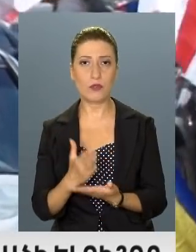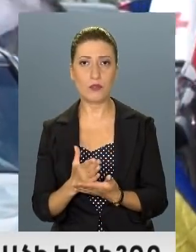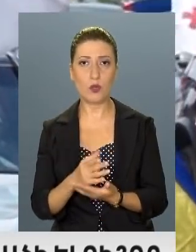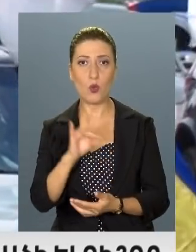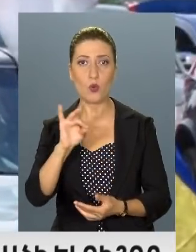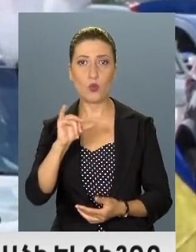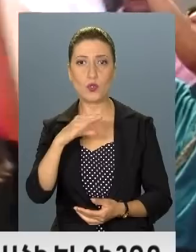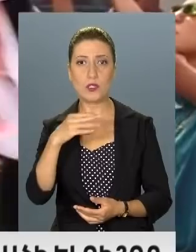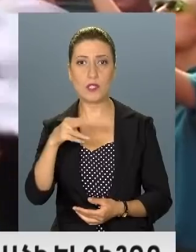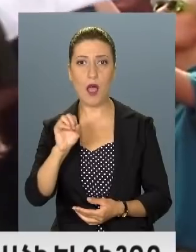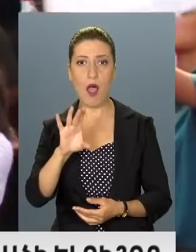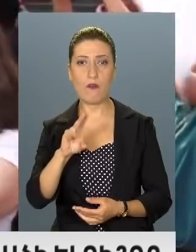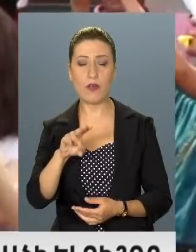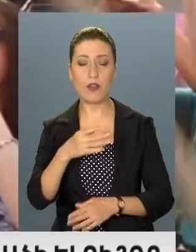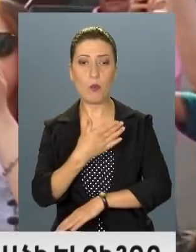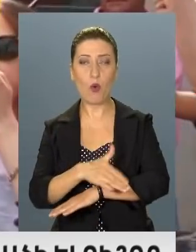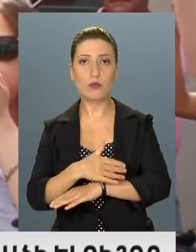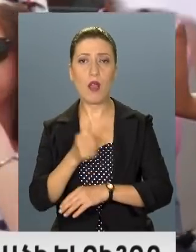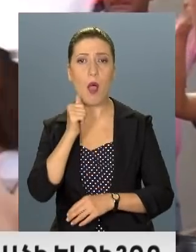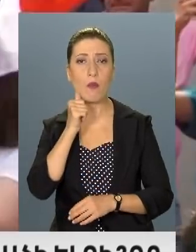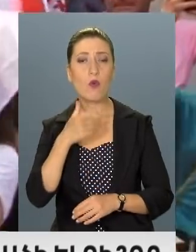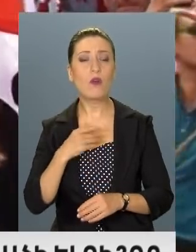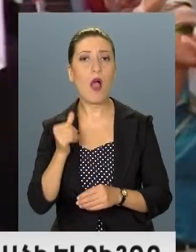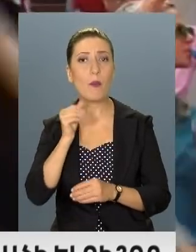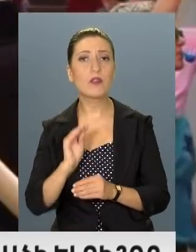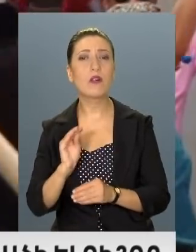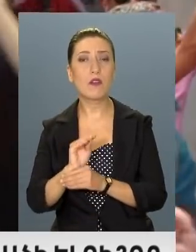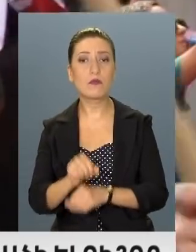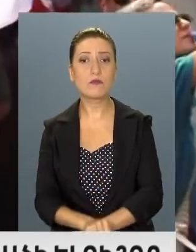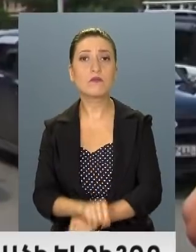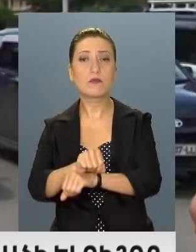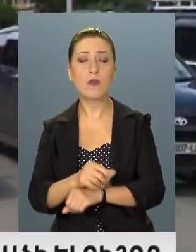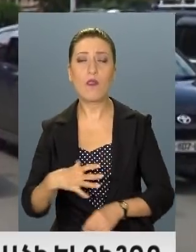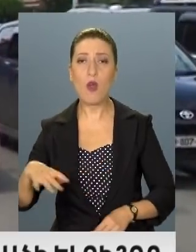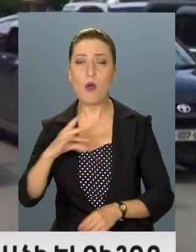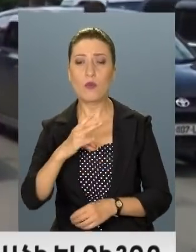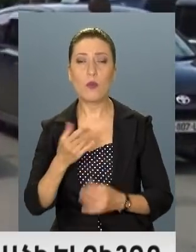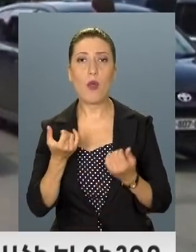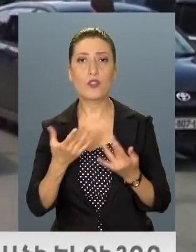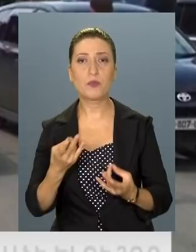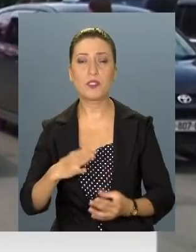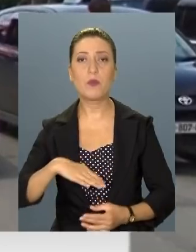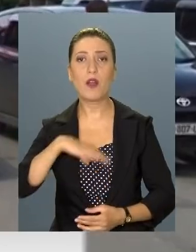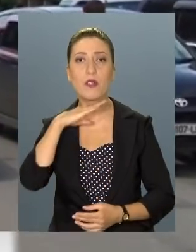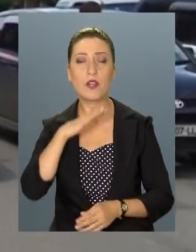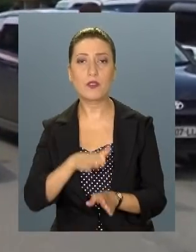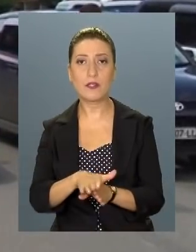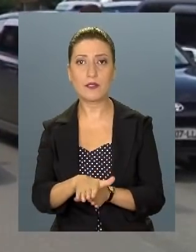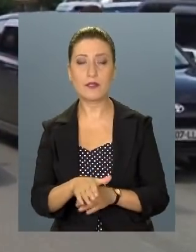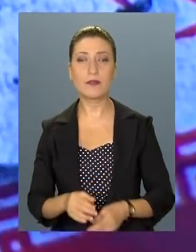Ռուսթավի պողոտայում խոստանում են ամեն օր ավելանալ, մինչև պահանջների ամբողջական կատարում։ Լարա Արաքելյան, Հայլուր։